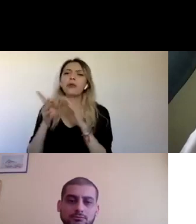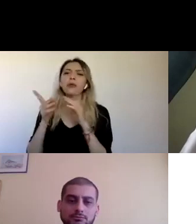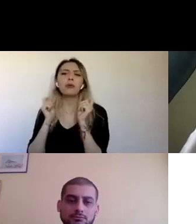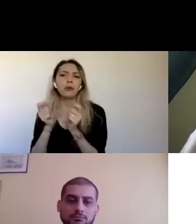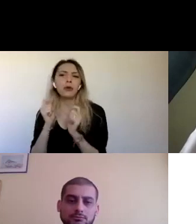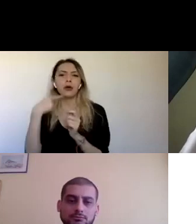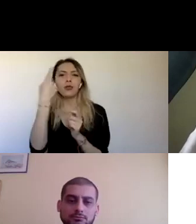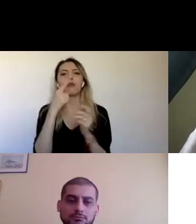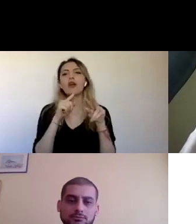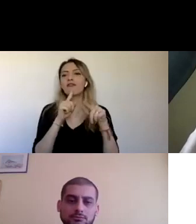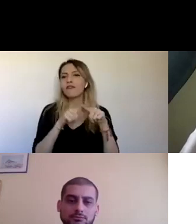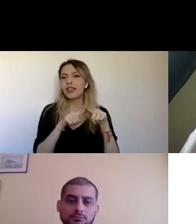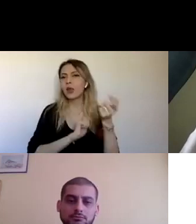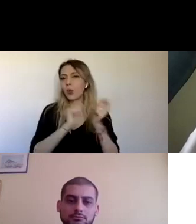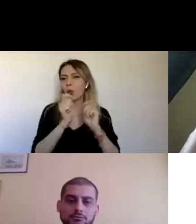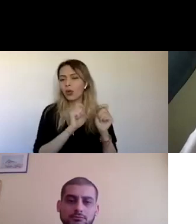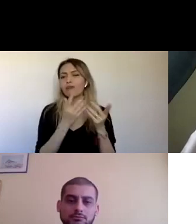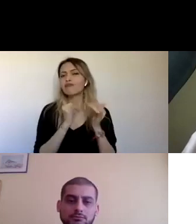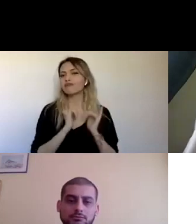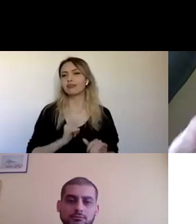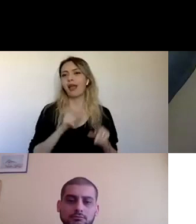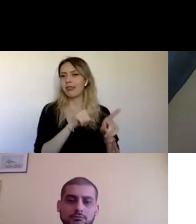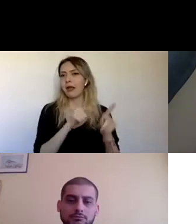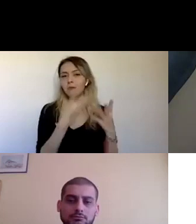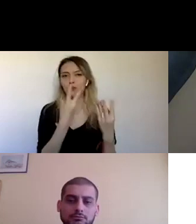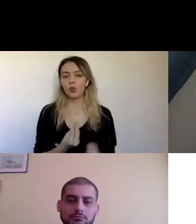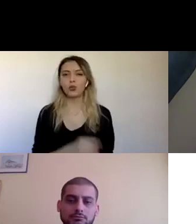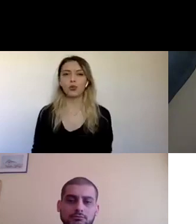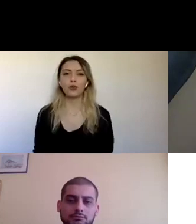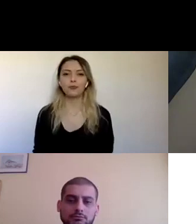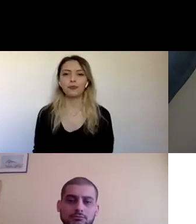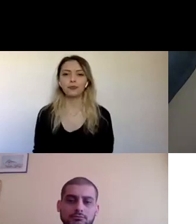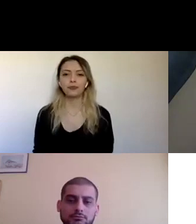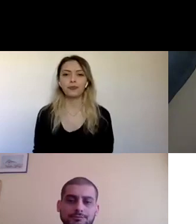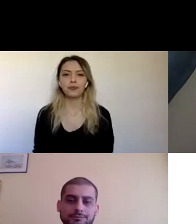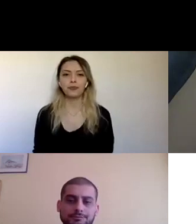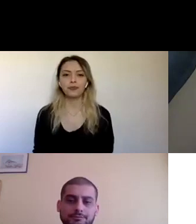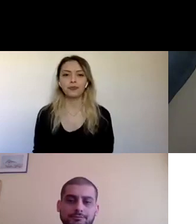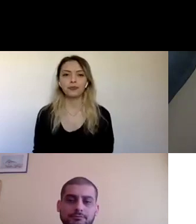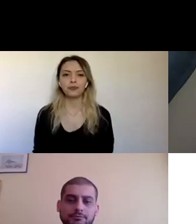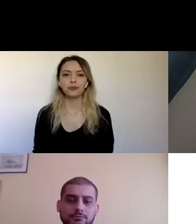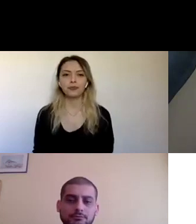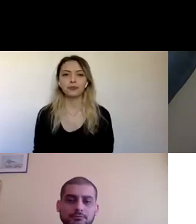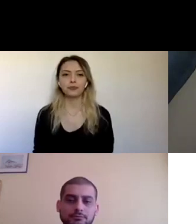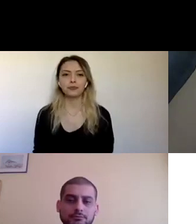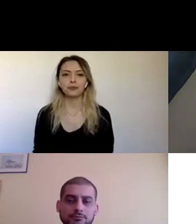Feedly'de aslında web'i takip etmek için, özellikle web sitelerinin, belli başlı web sitelerini takip etmek için önemli bir şey.